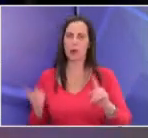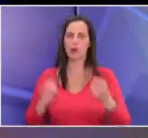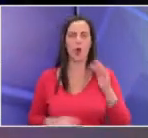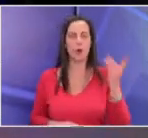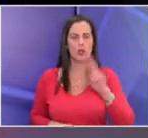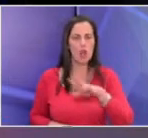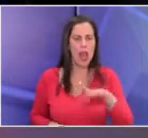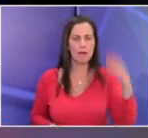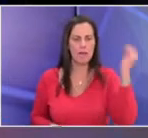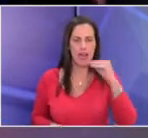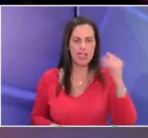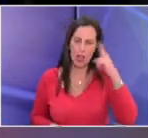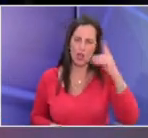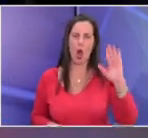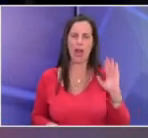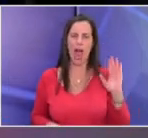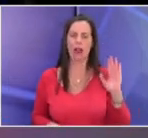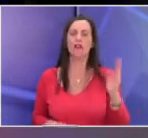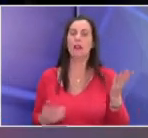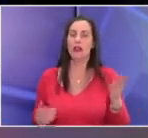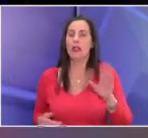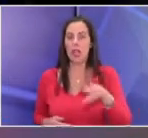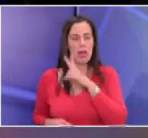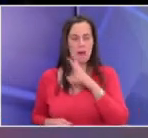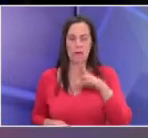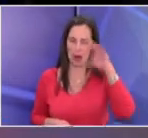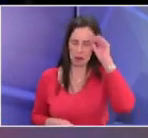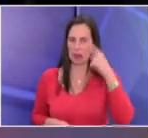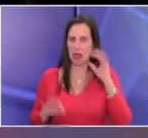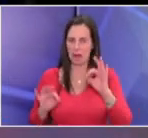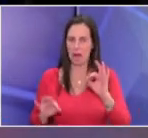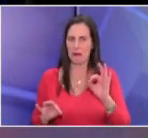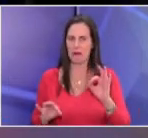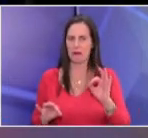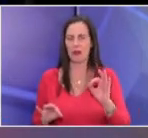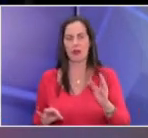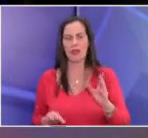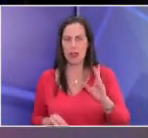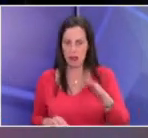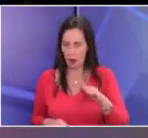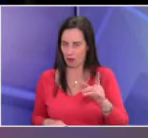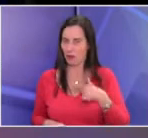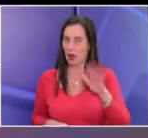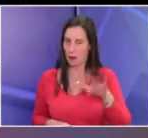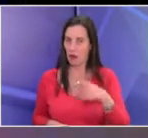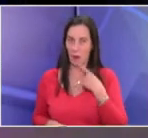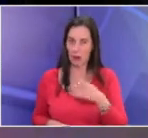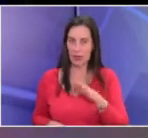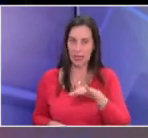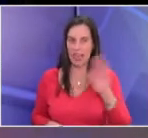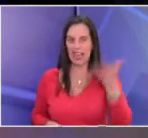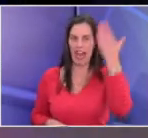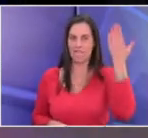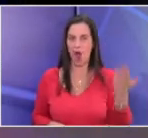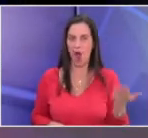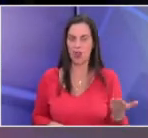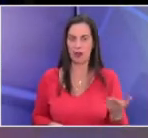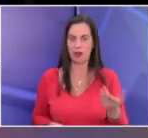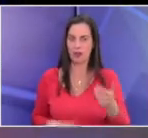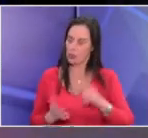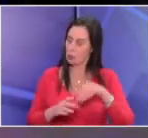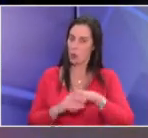חוק שאתם צריכים בעצם לשלם מס. למה לא שילמתם לעובדים שלכם? כי אתם אמרתם לי, תעשו מה שאתה רוצה. החלטתי לא לשלם. עכשיו,